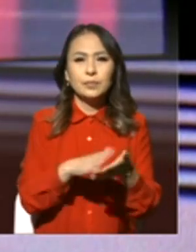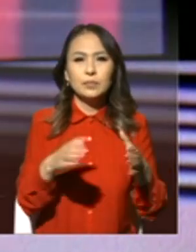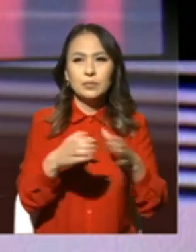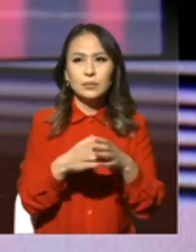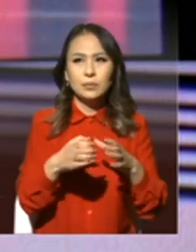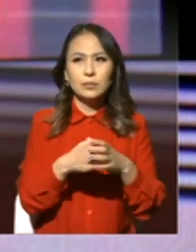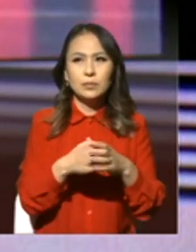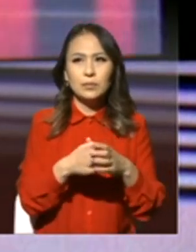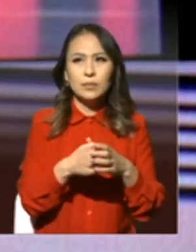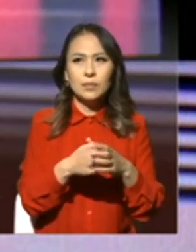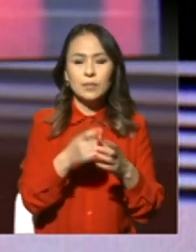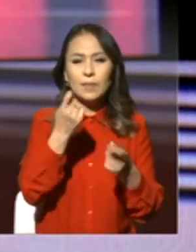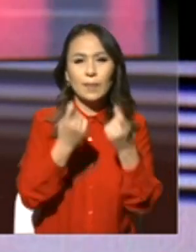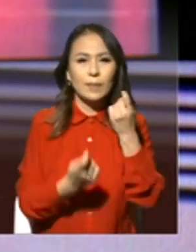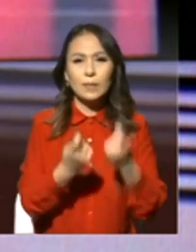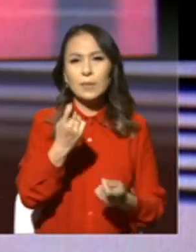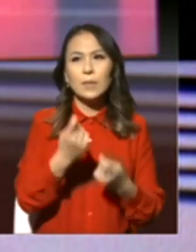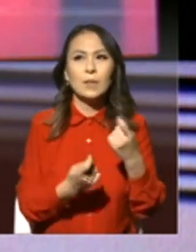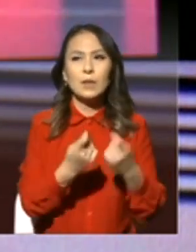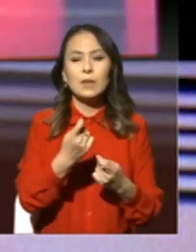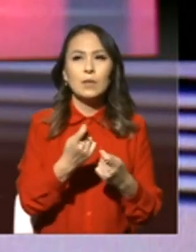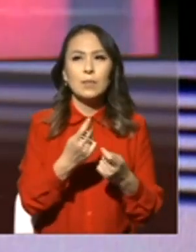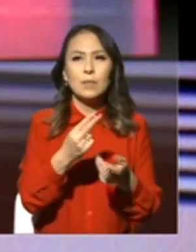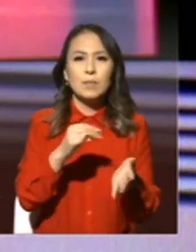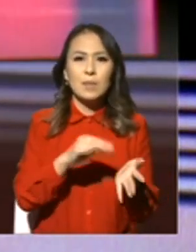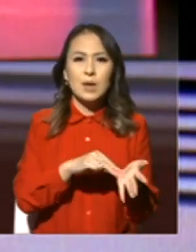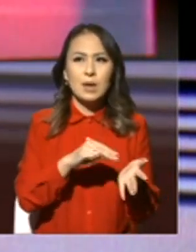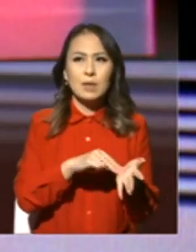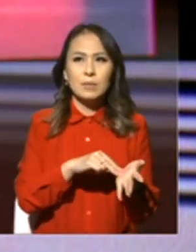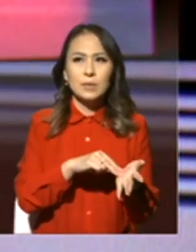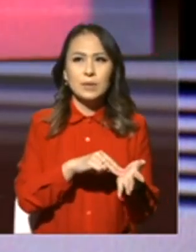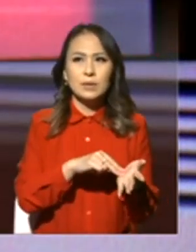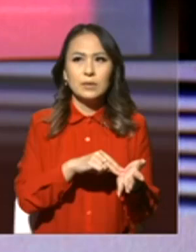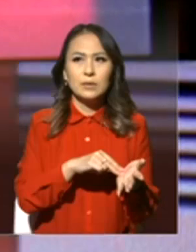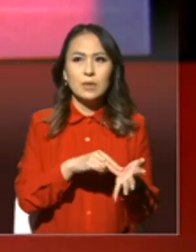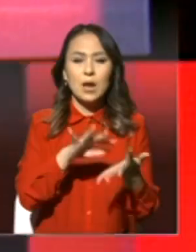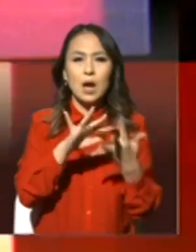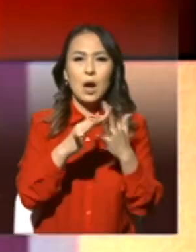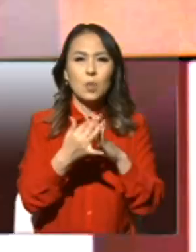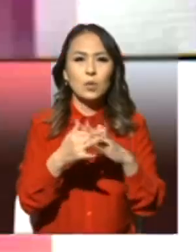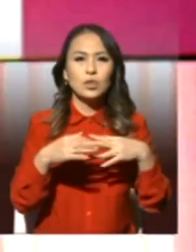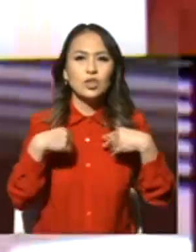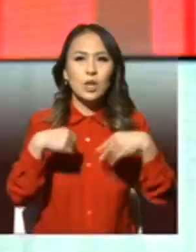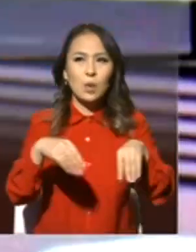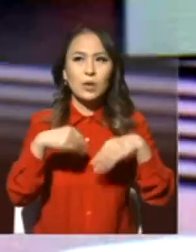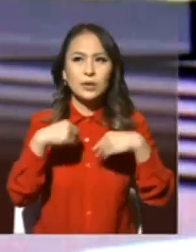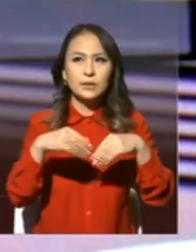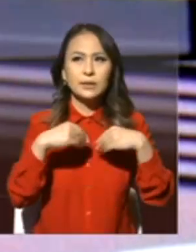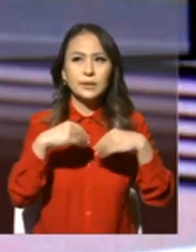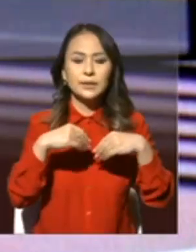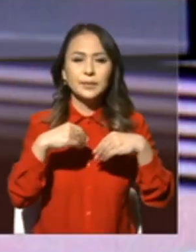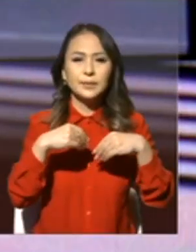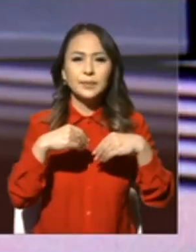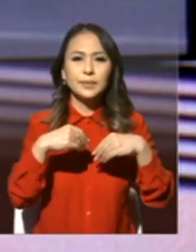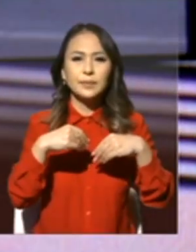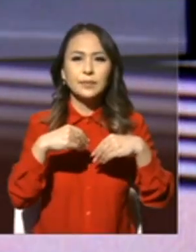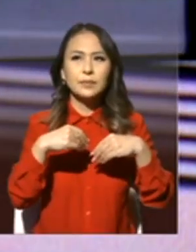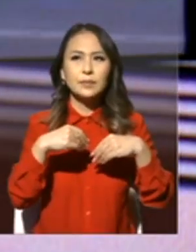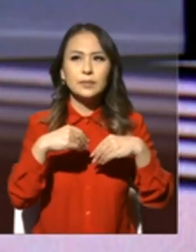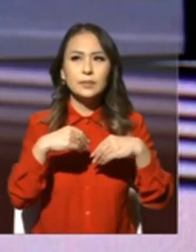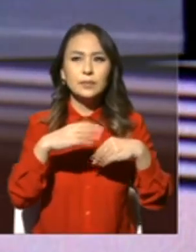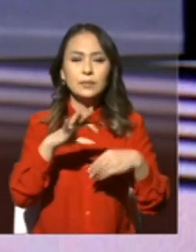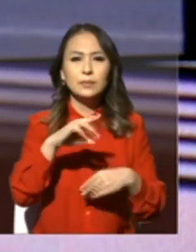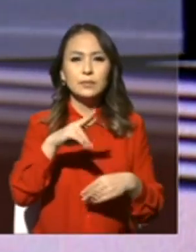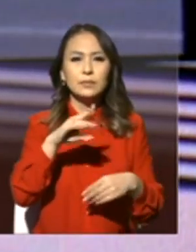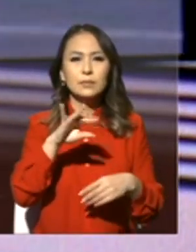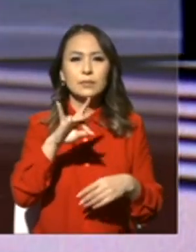солар арзатталған бағамен біздің ауыл шаруашылық ана